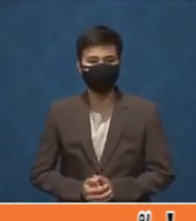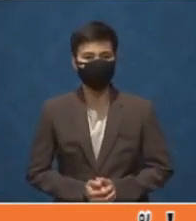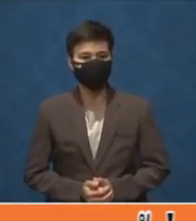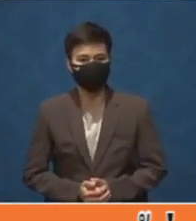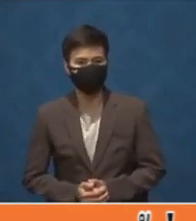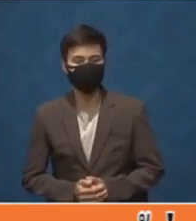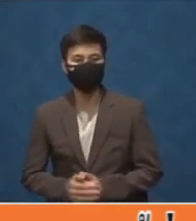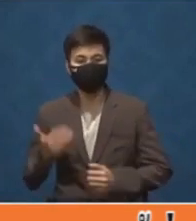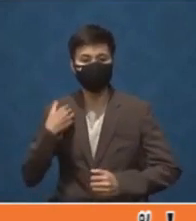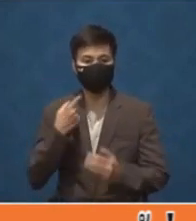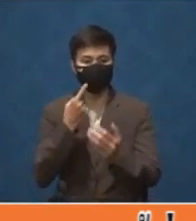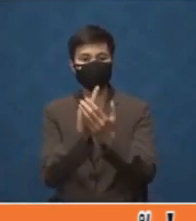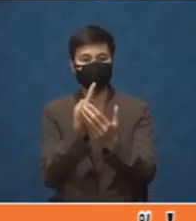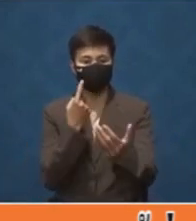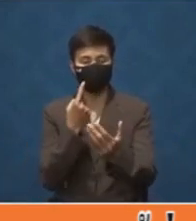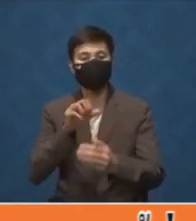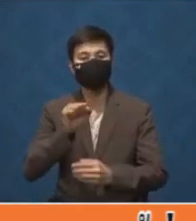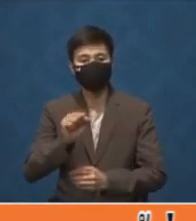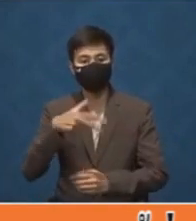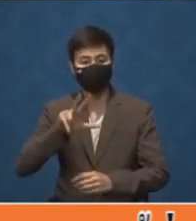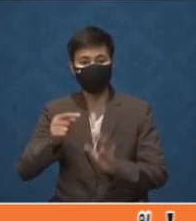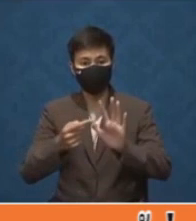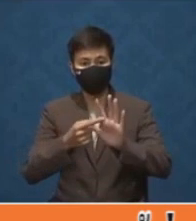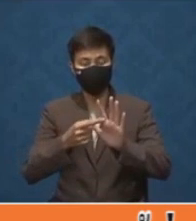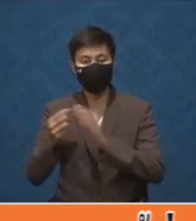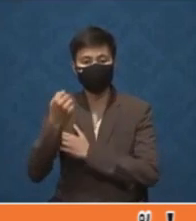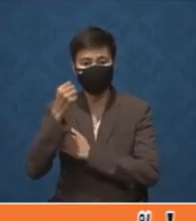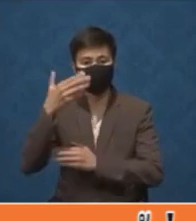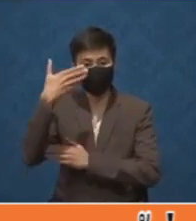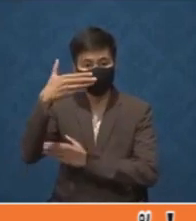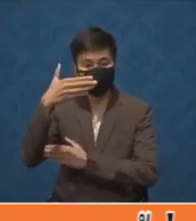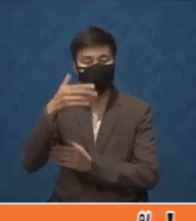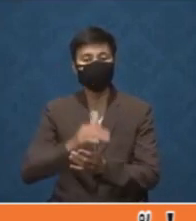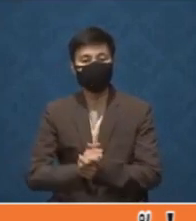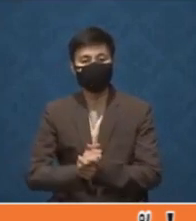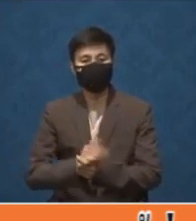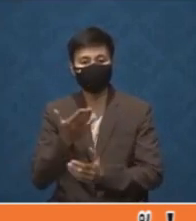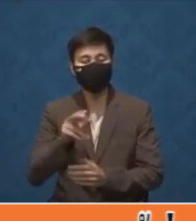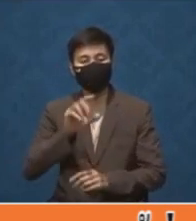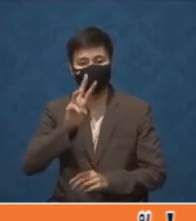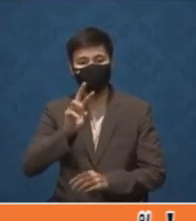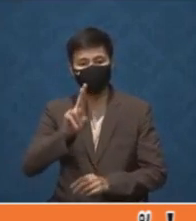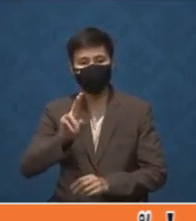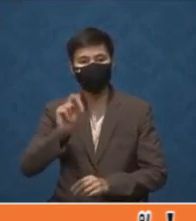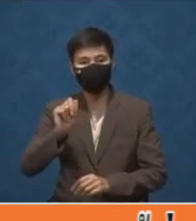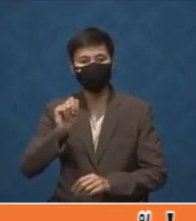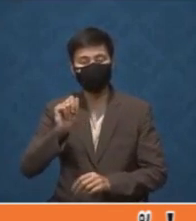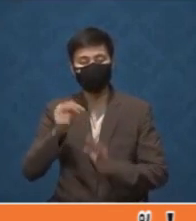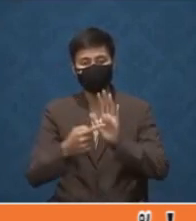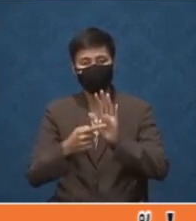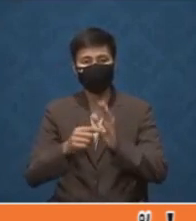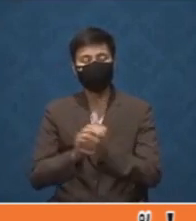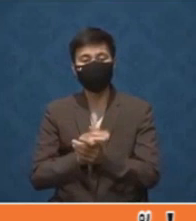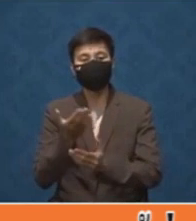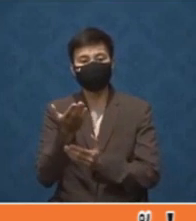สำนักงานสภาความมั่นคงแห่งชาติท่านวรนัทคงเมืองซึ่งเป็นที่ปรึกษาด้านนโยบายและยุทธศาสตร์ความมั่นค